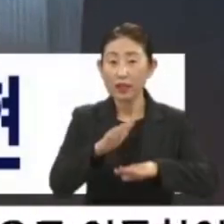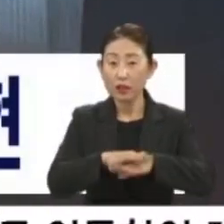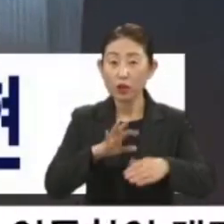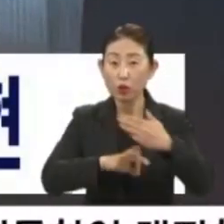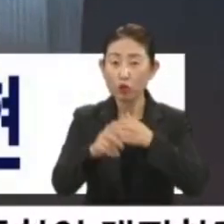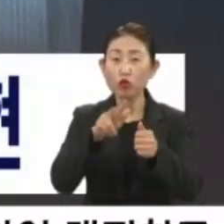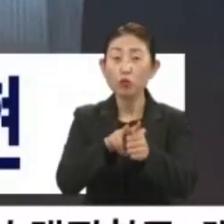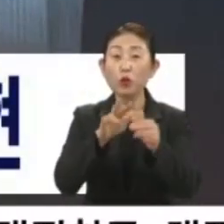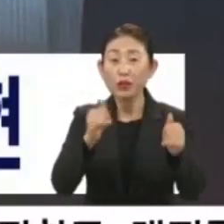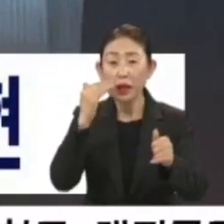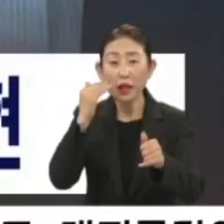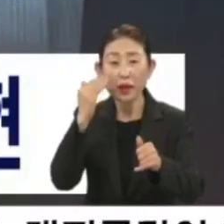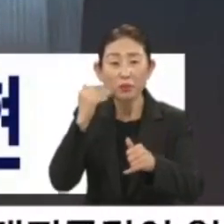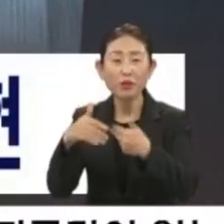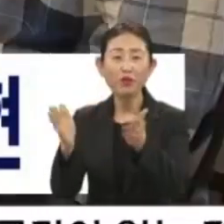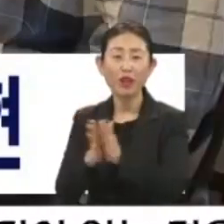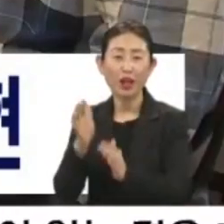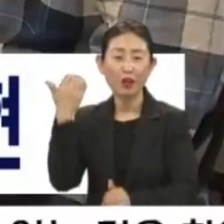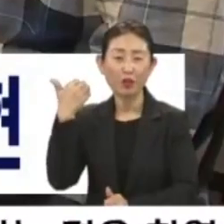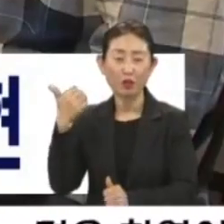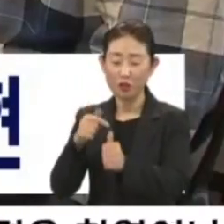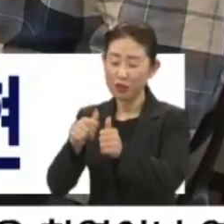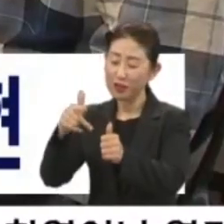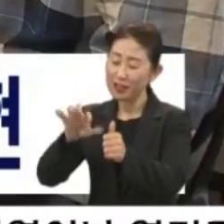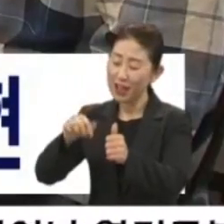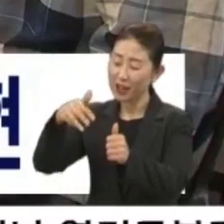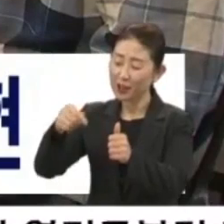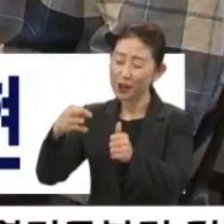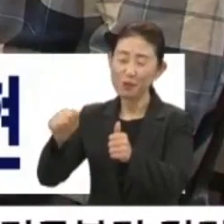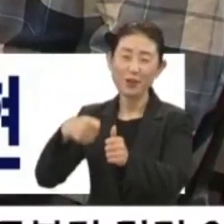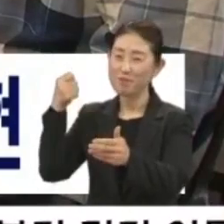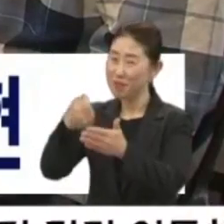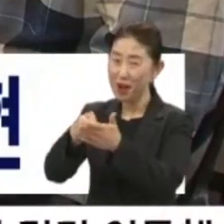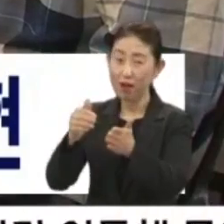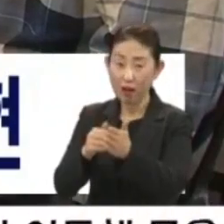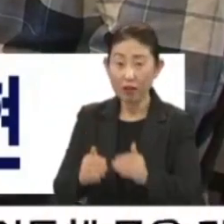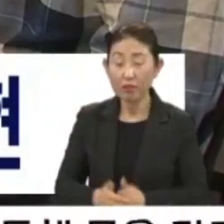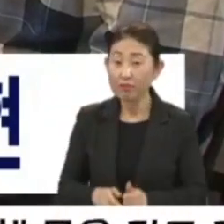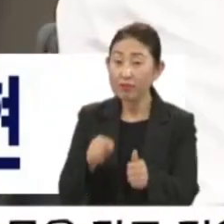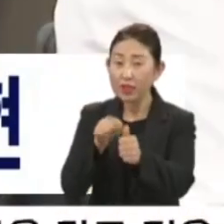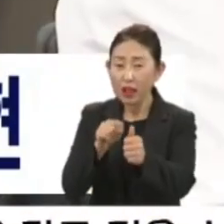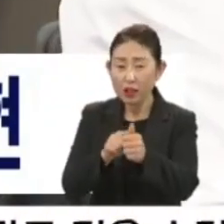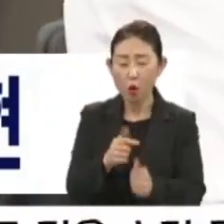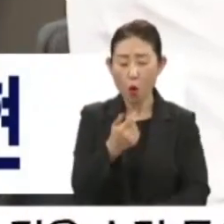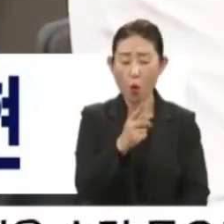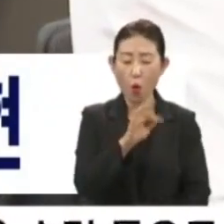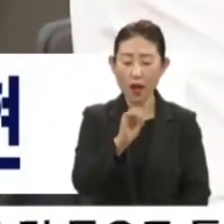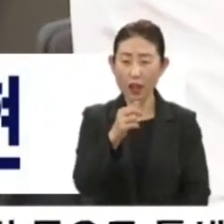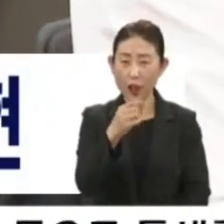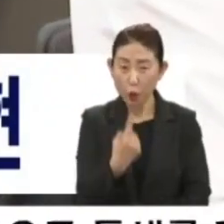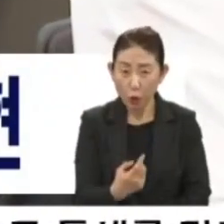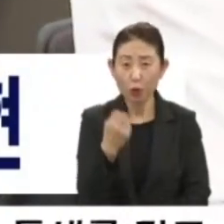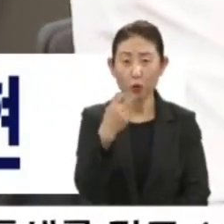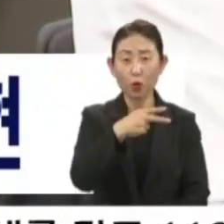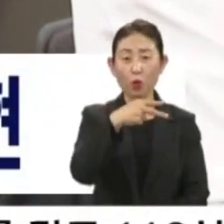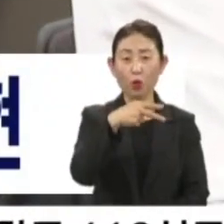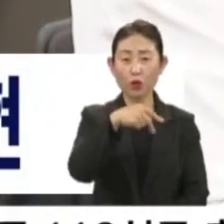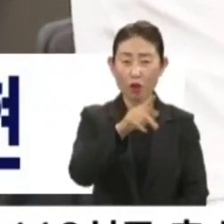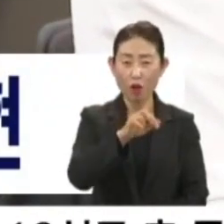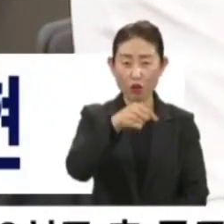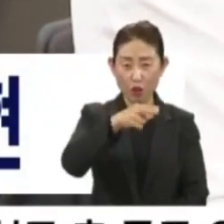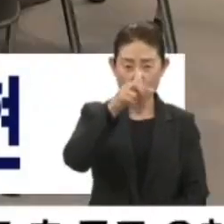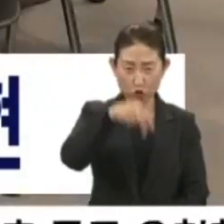더불어민주당 대전 동구 후보로 현역인 장철민 의원이 확정됐습니다. 장 의원은 황인호 전 동구청장과